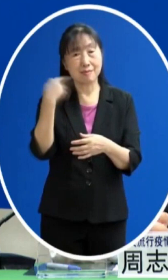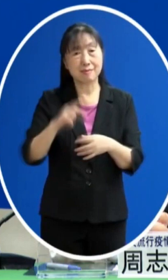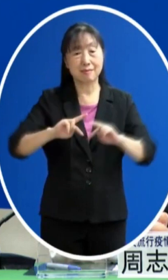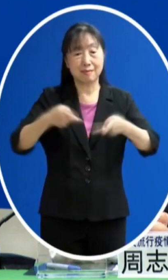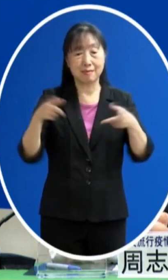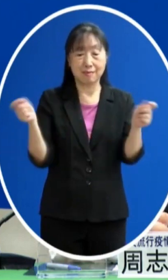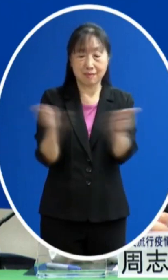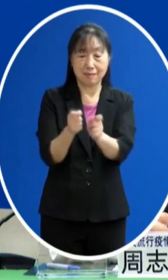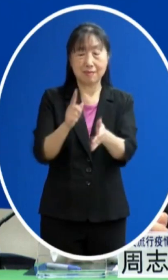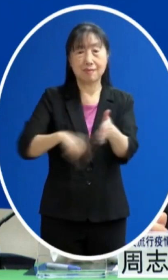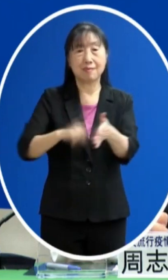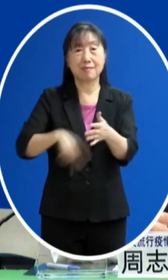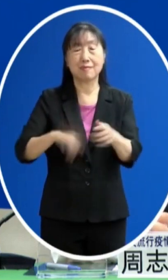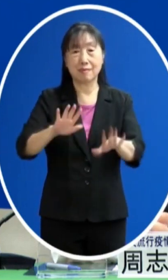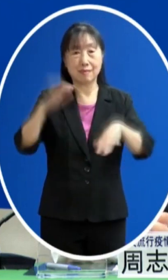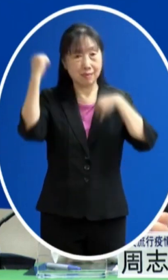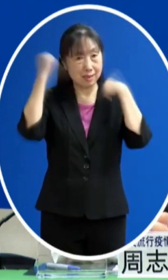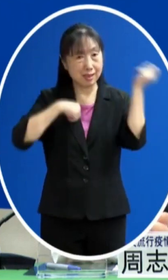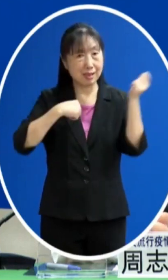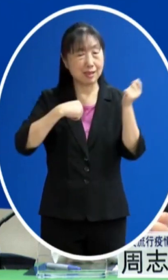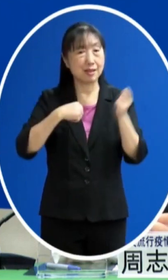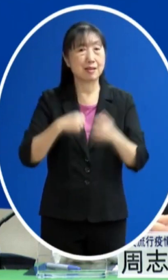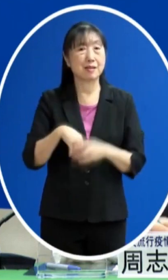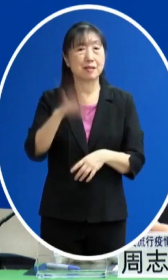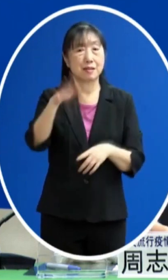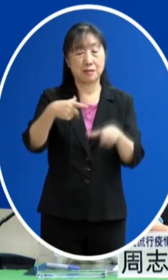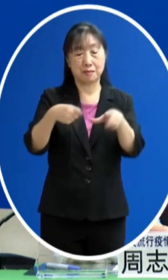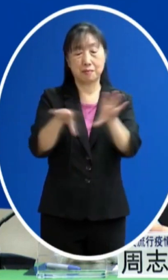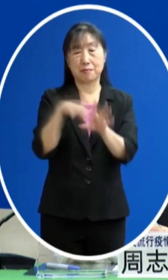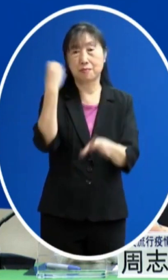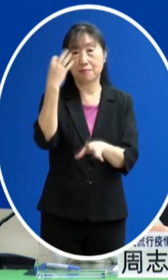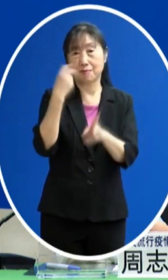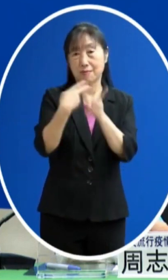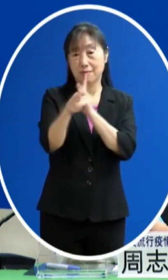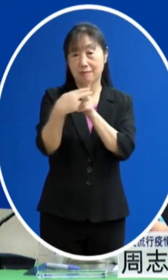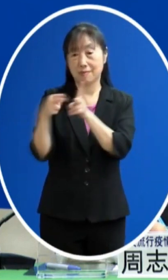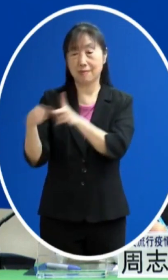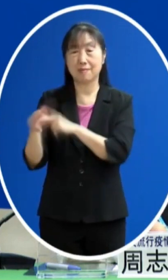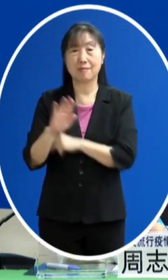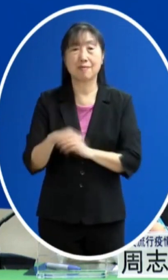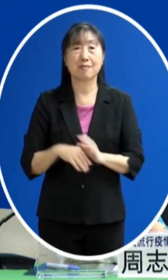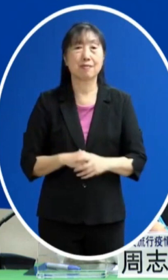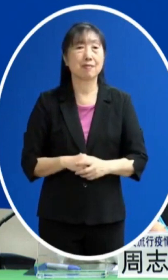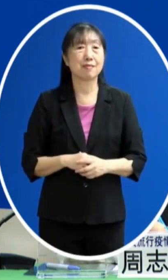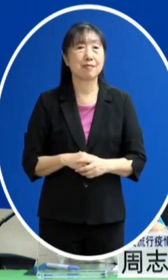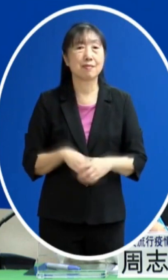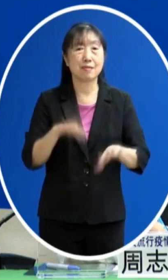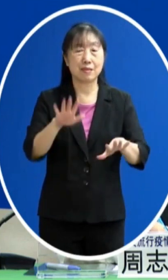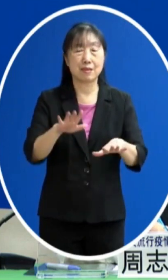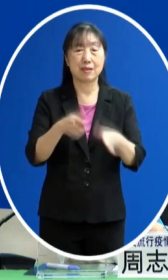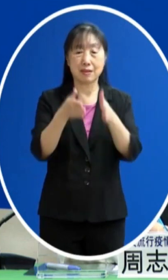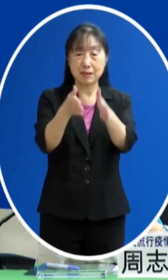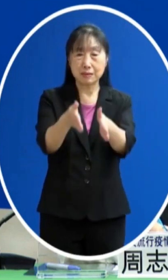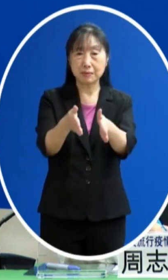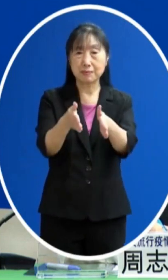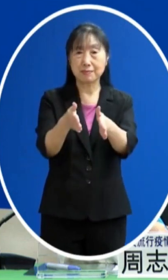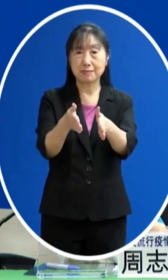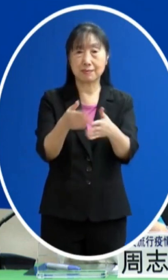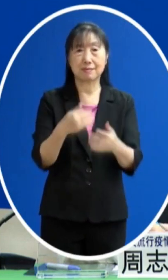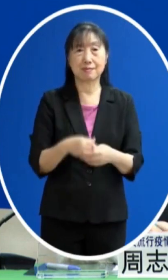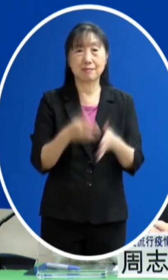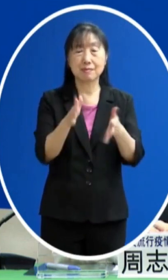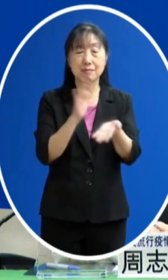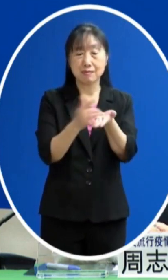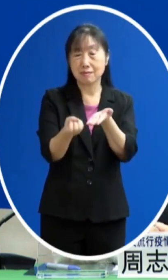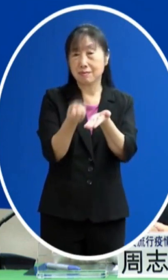好，那我们今天早上已经有发出新的这一个公文，就是今天开始我们就是来简化所有关